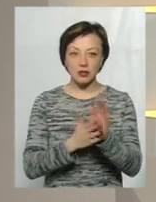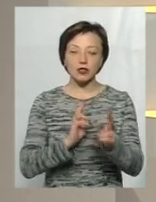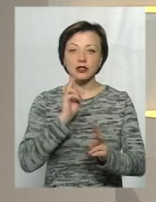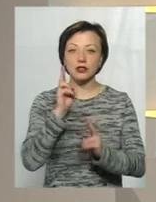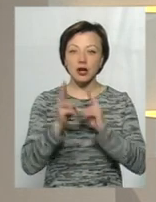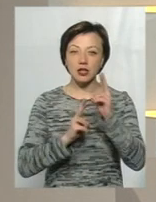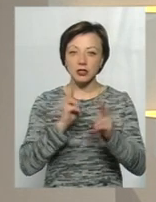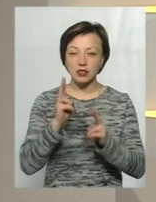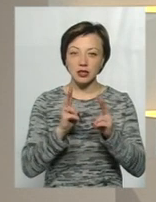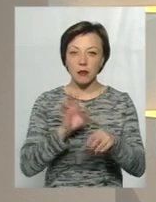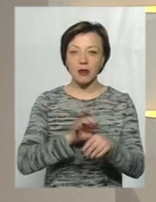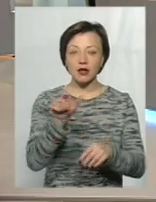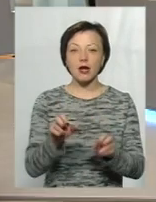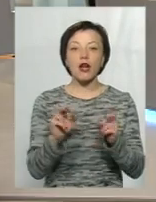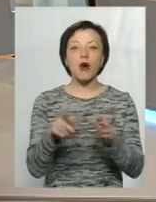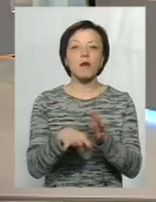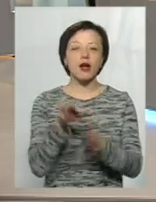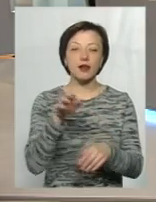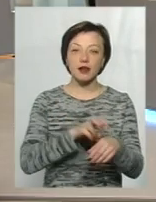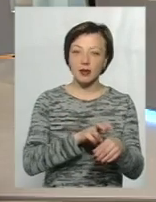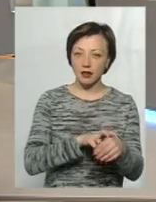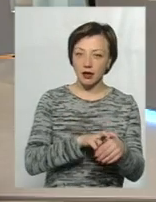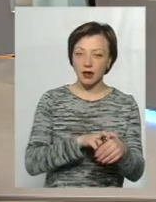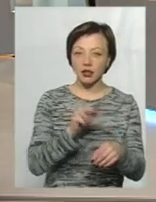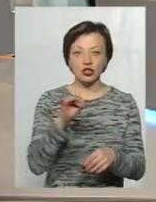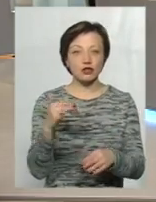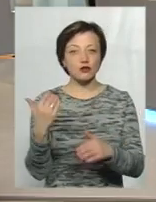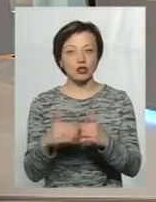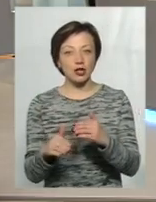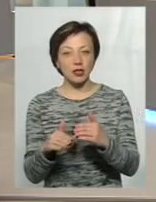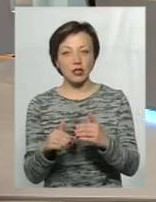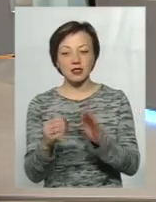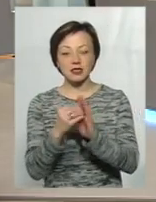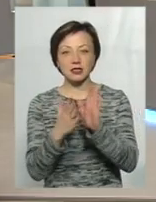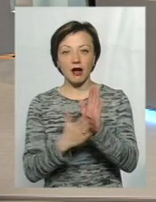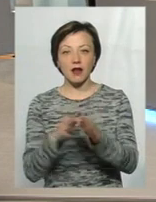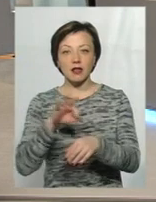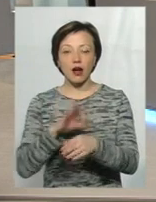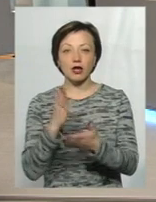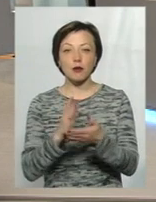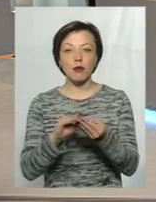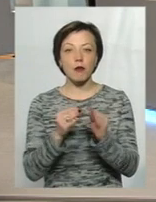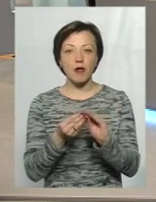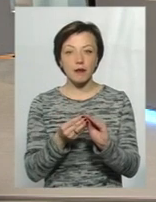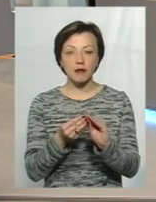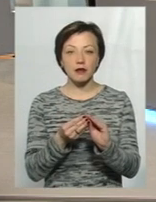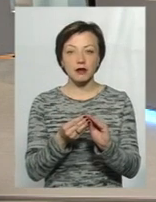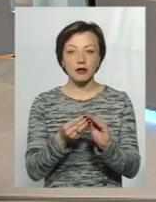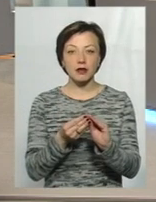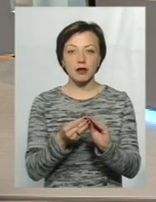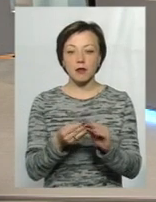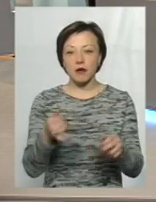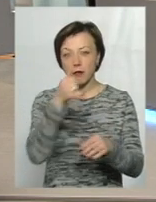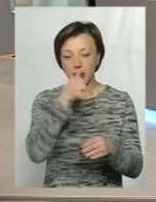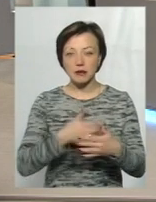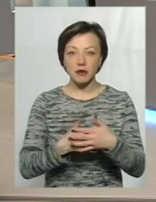От скажіть, як правильно обрати лікаря? Чи якщо вже ставлять діагноз, що є проблема, яка за собою несе безпліддя,